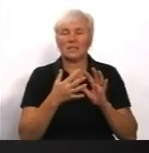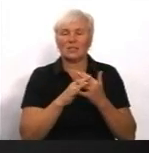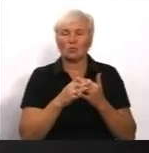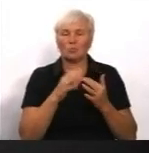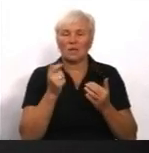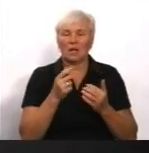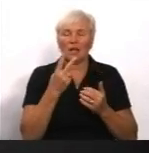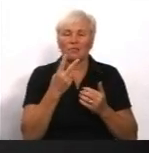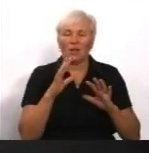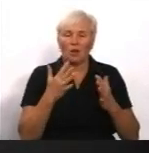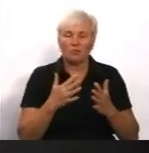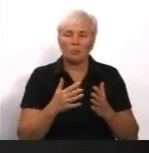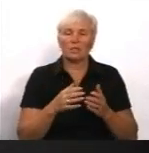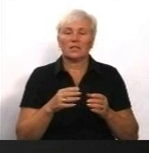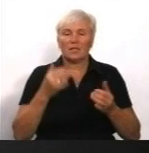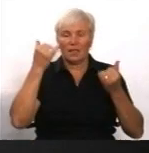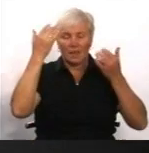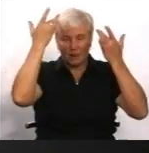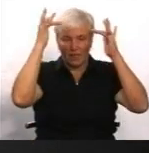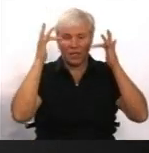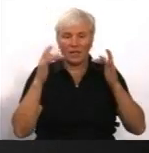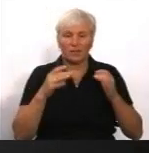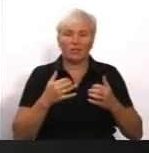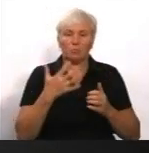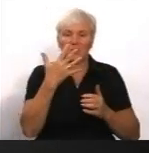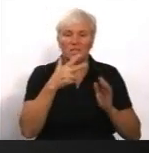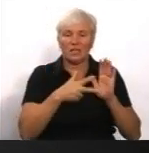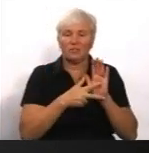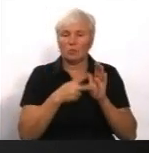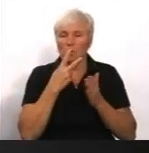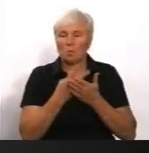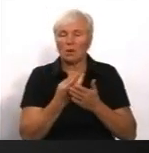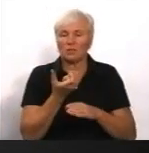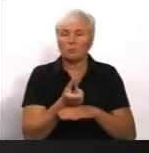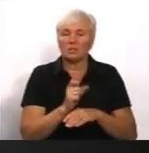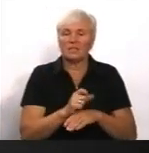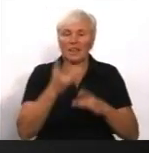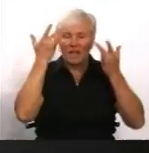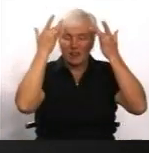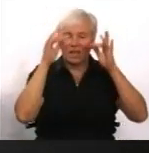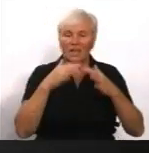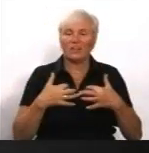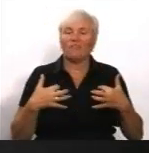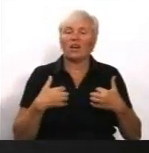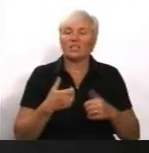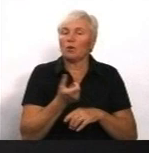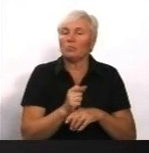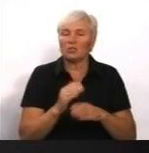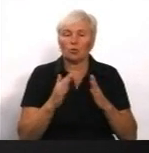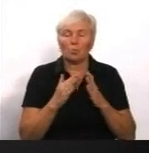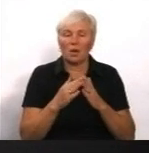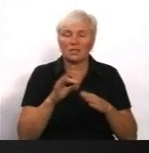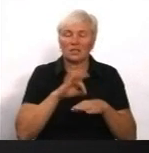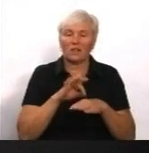2 випадки, дикі тварини – 58. Як бачимо, переважають саме дикі тварини. Найбільше домашніх тварин захворіло на сказ